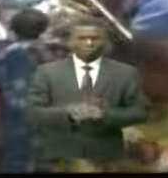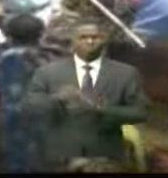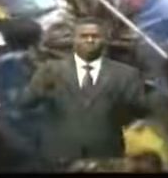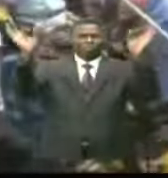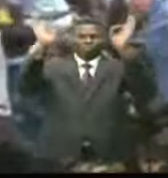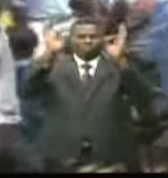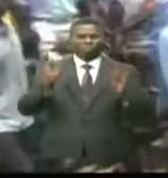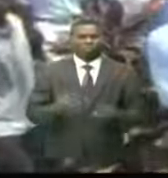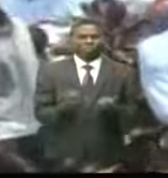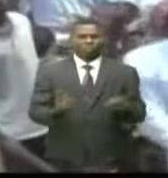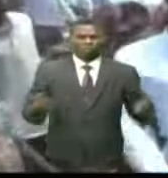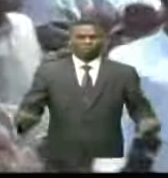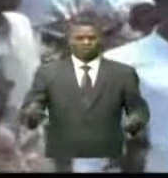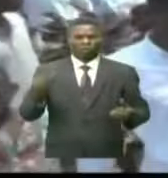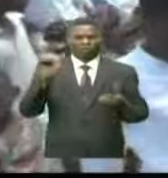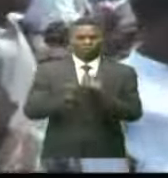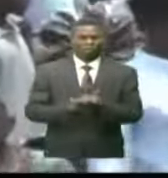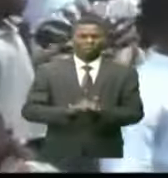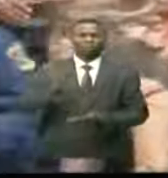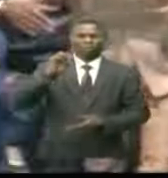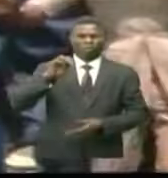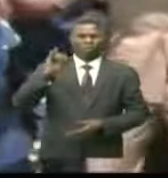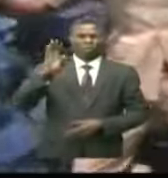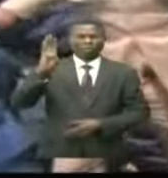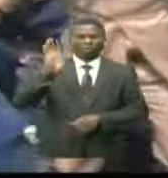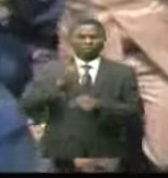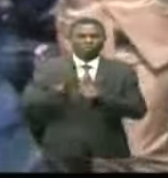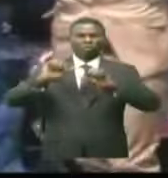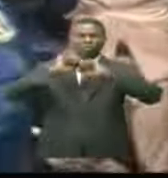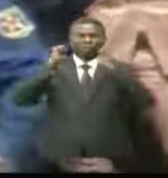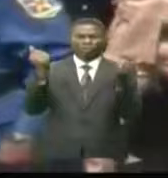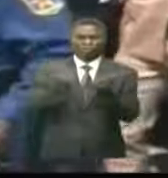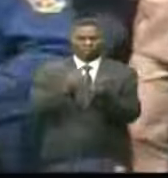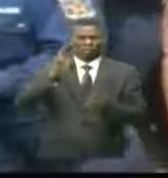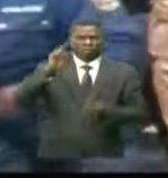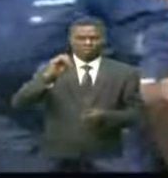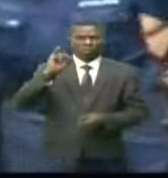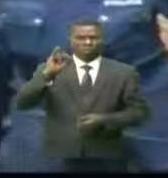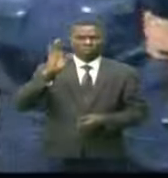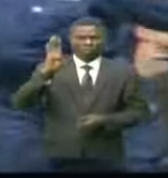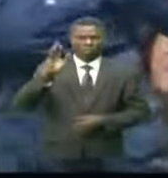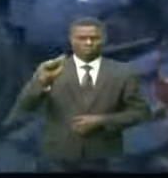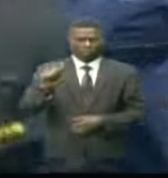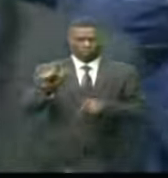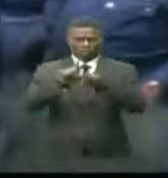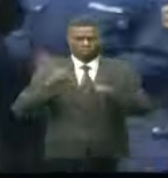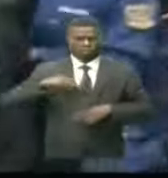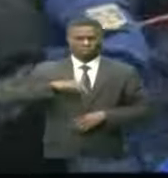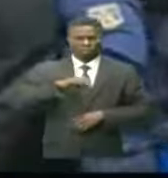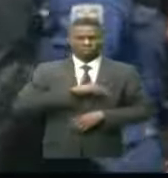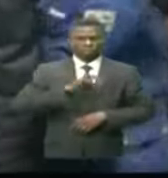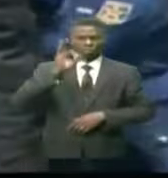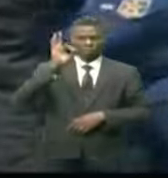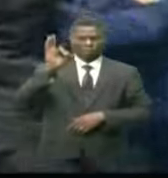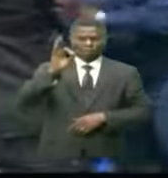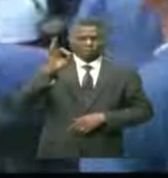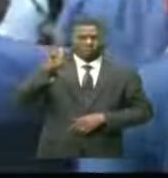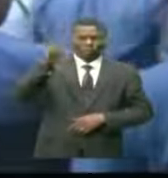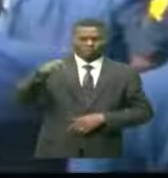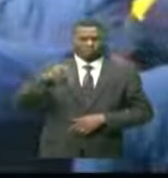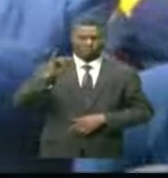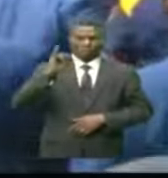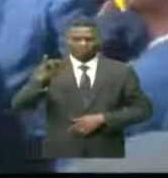Confédération des enfants MIBA et plusieurs autres associations de la MIBA, ainsi que les membres du FPU,